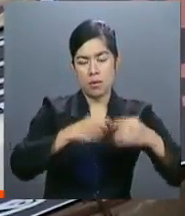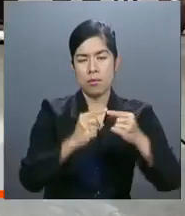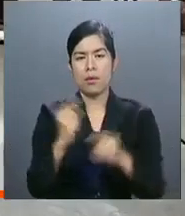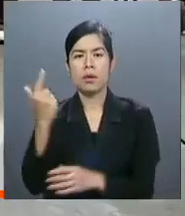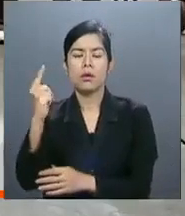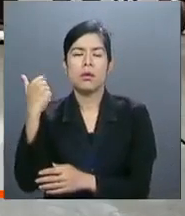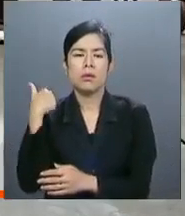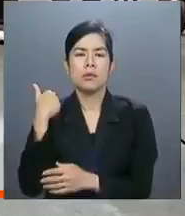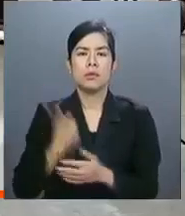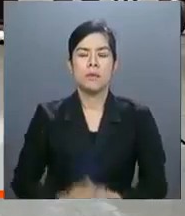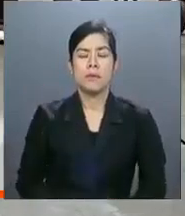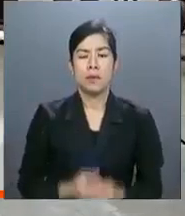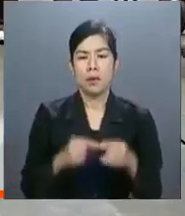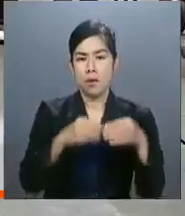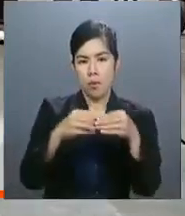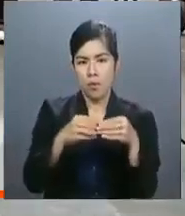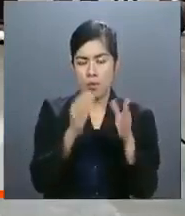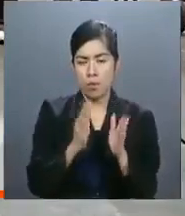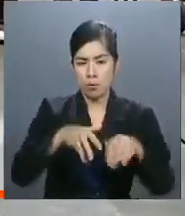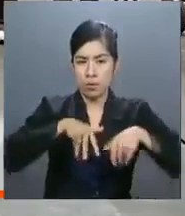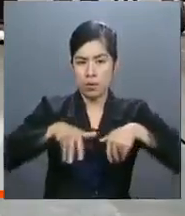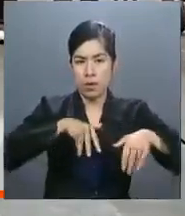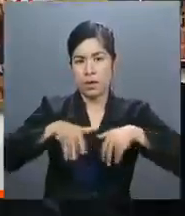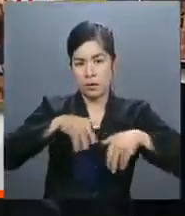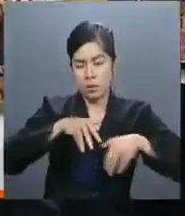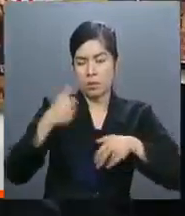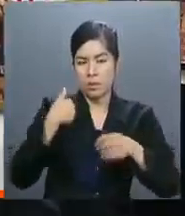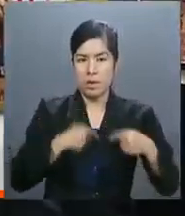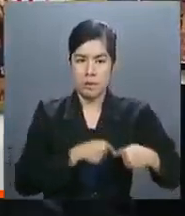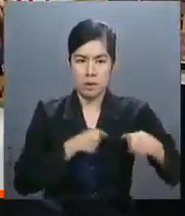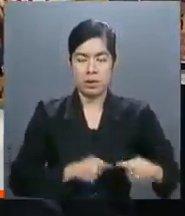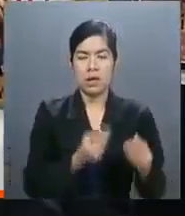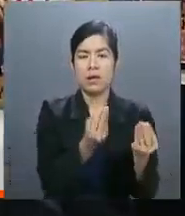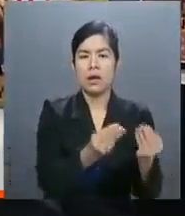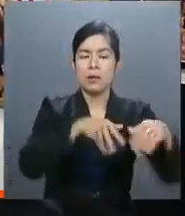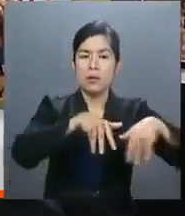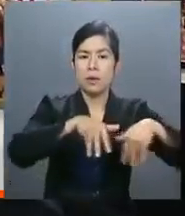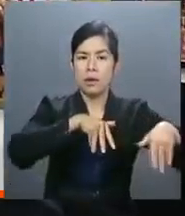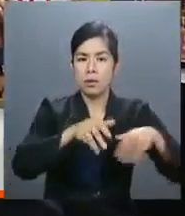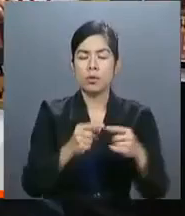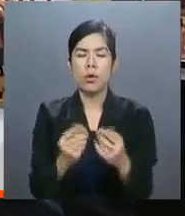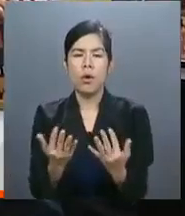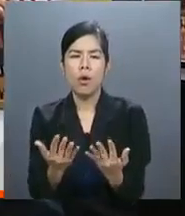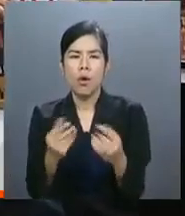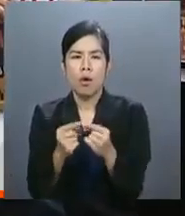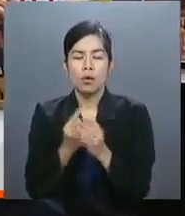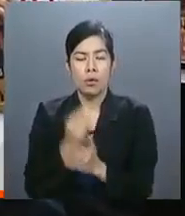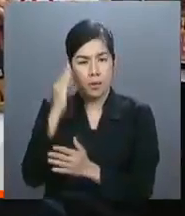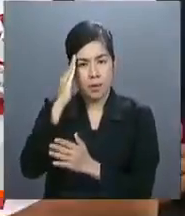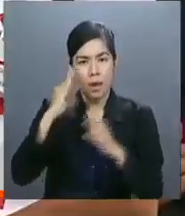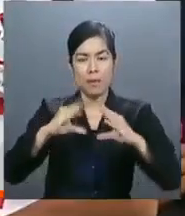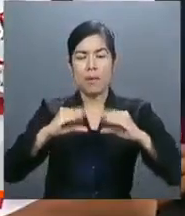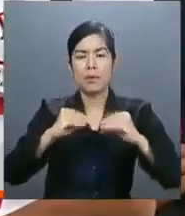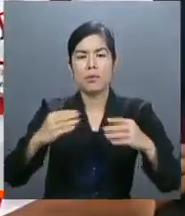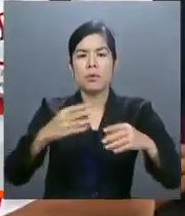ซอร์เซสและมีกลุ่มภาคประชาชนบางส่วนร่วมให้กำลังใจกลุ่มชาวบ้านและรับฟังผลการประชุมด้วยโดยมองว่าหากอนุมัติ